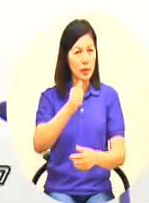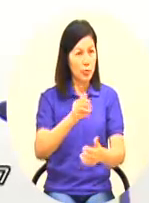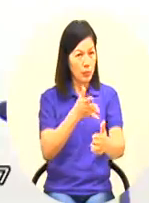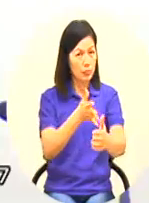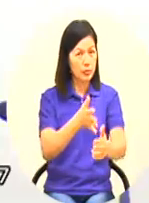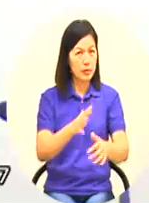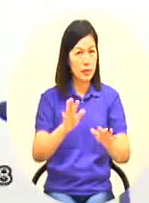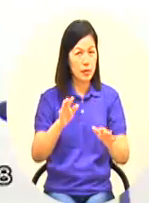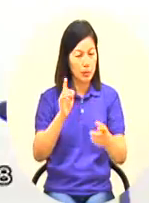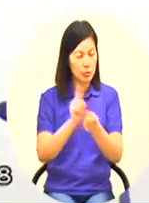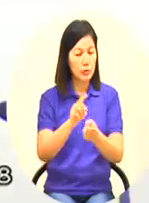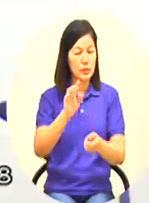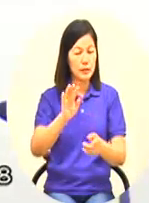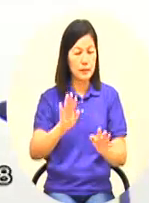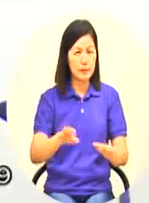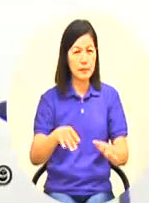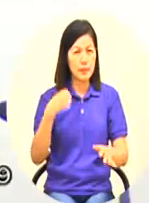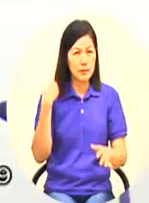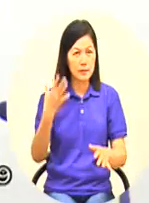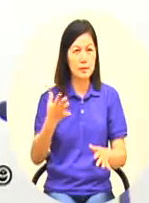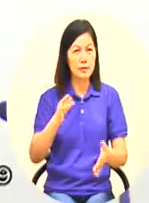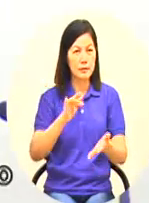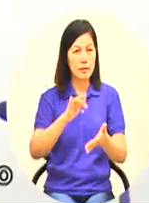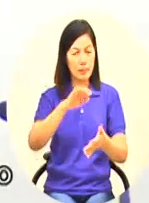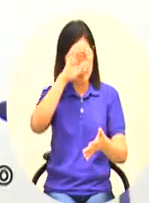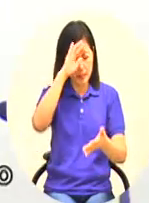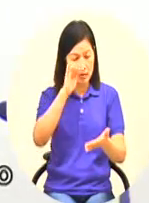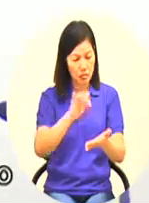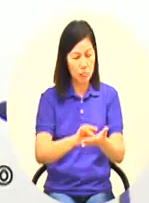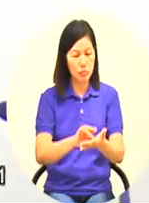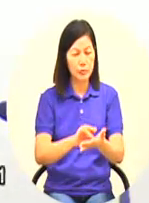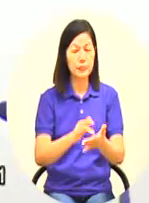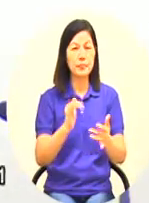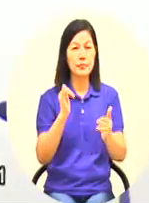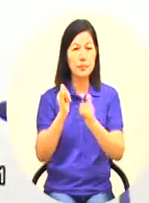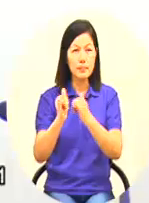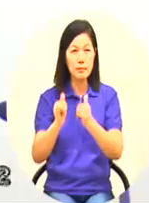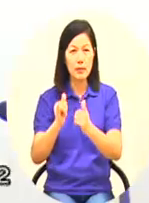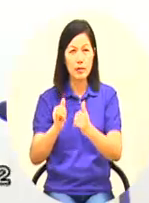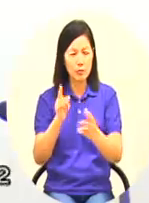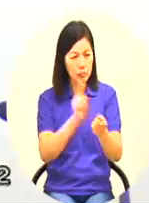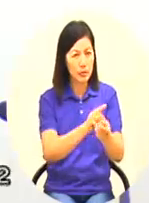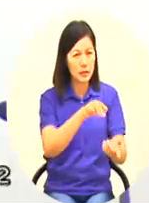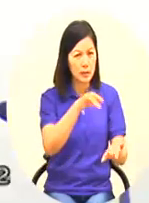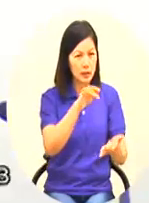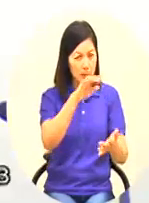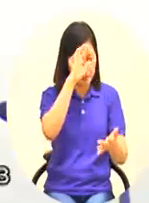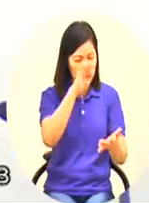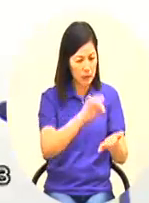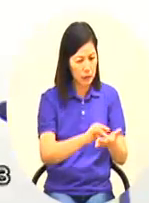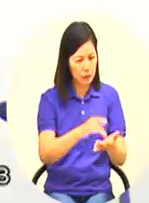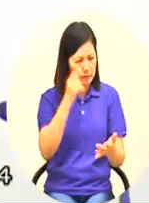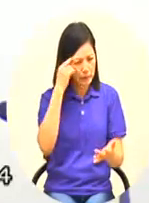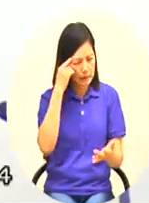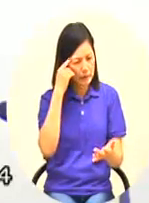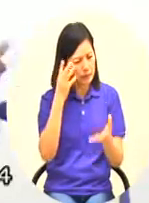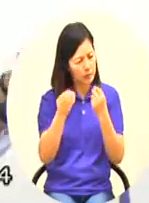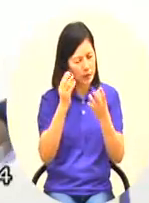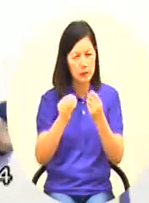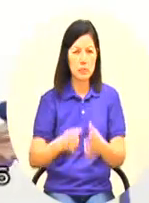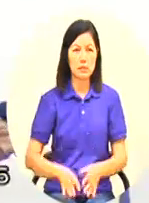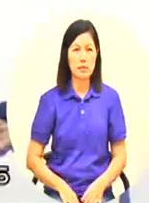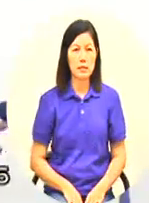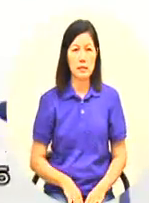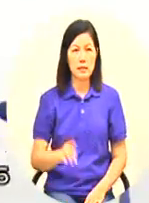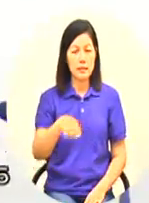的，因为民众对于这个支卡病毒啊，可能概念比较没有，那你要怎